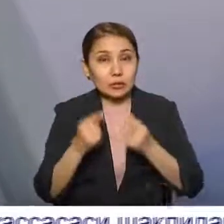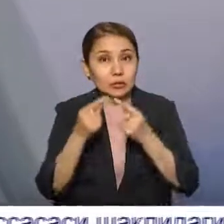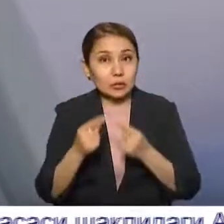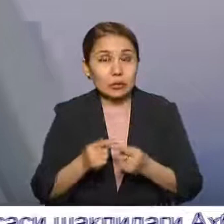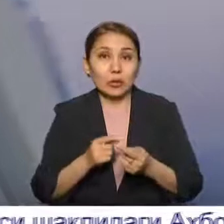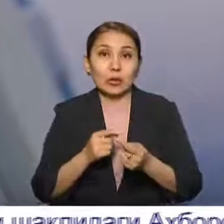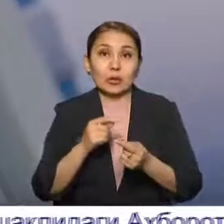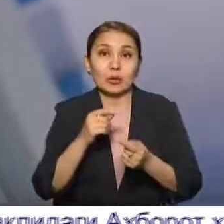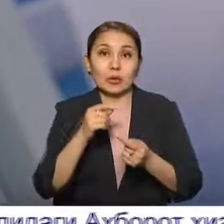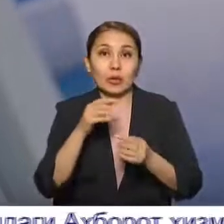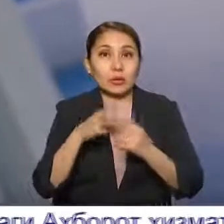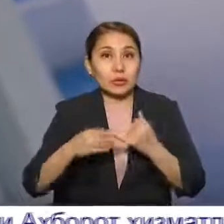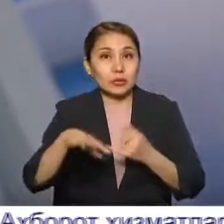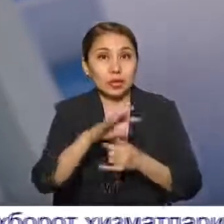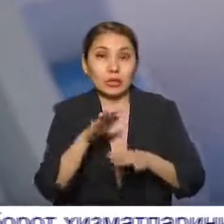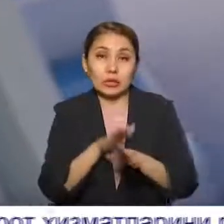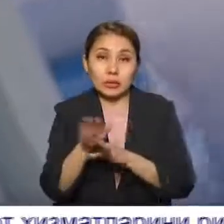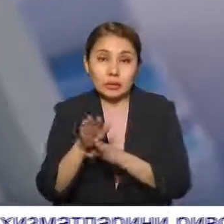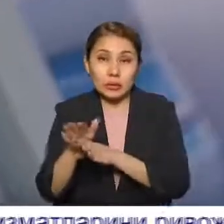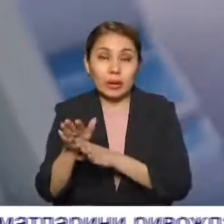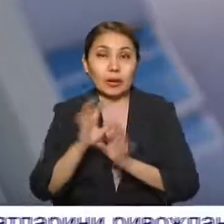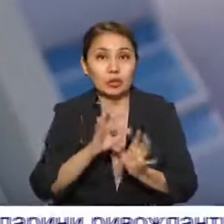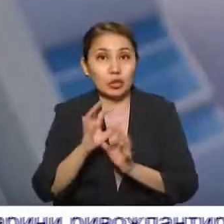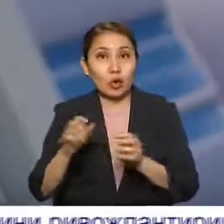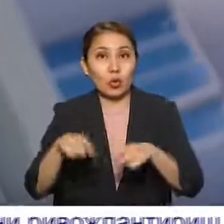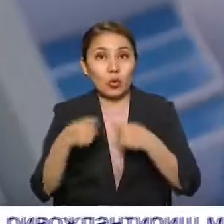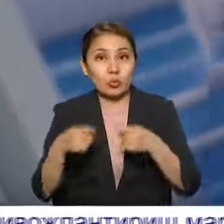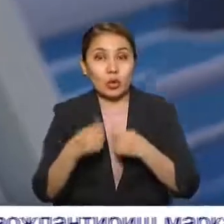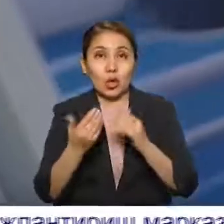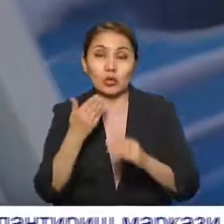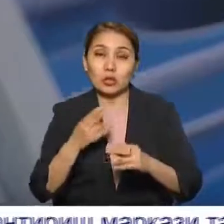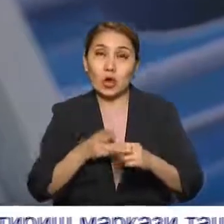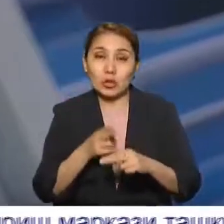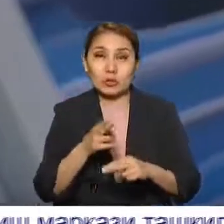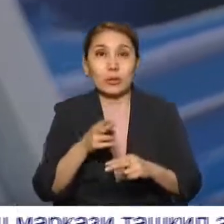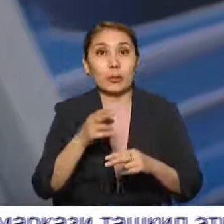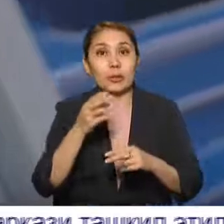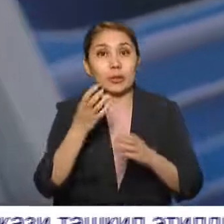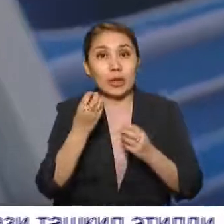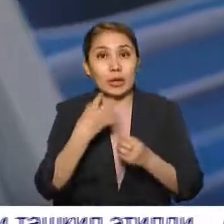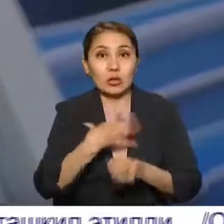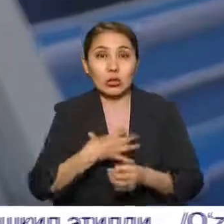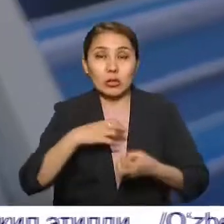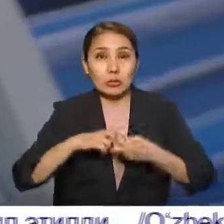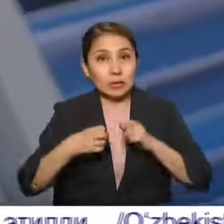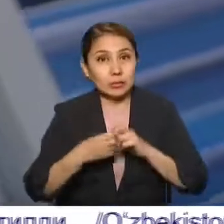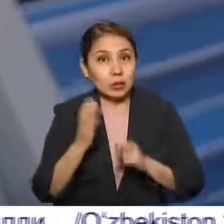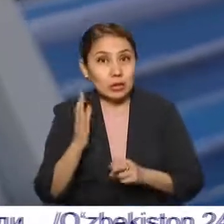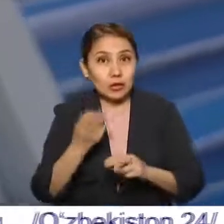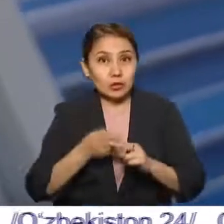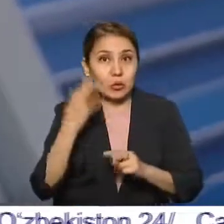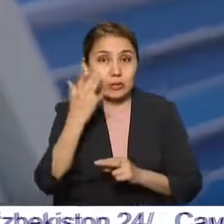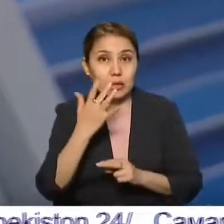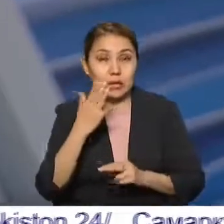yo'lga qo'yish, yerga oid qonunlar ijrosini ta'minlash, huquqbuzarliklarning oldini olish yanada dolzarblik kasb etib boryapti. Shu